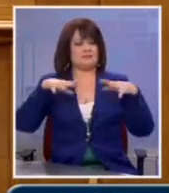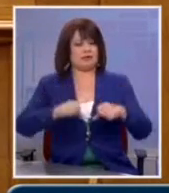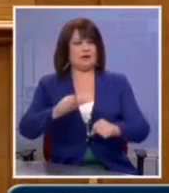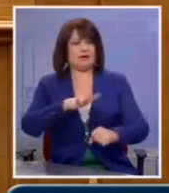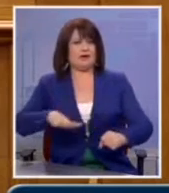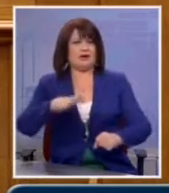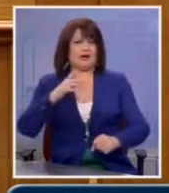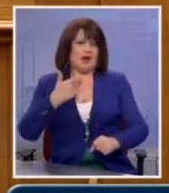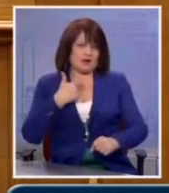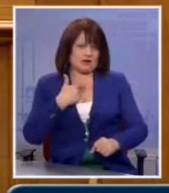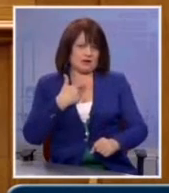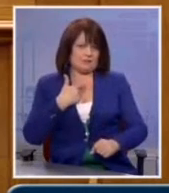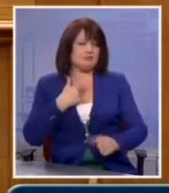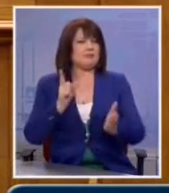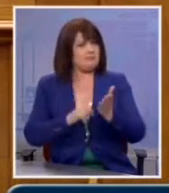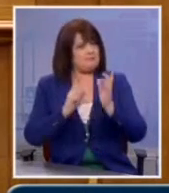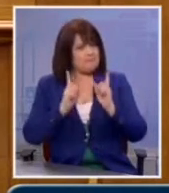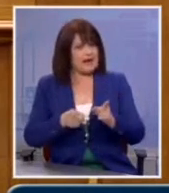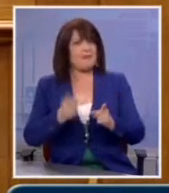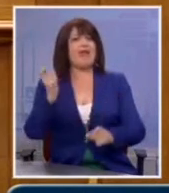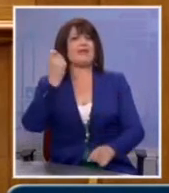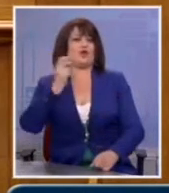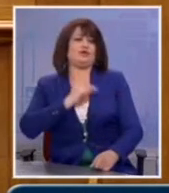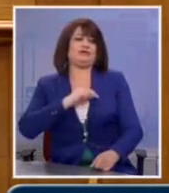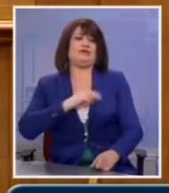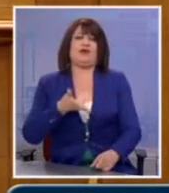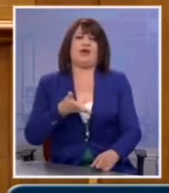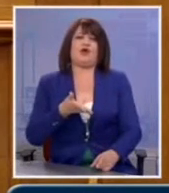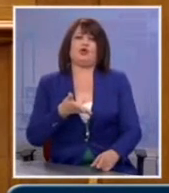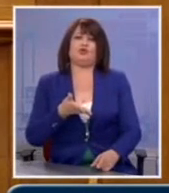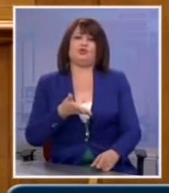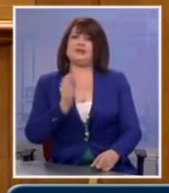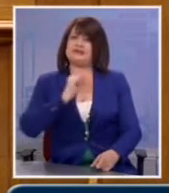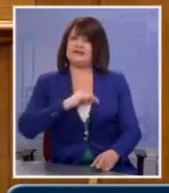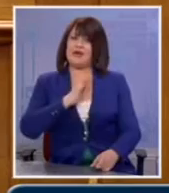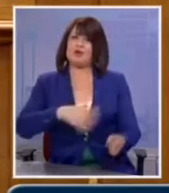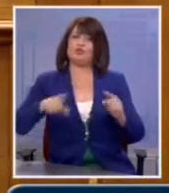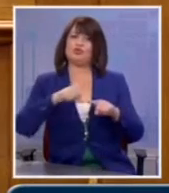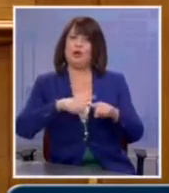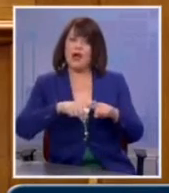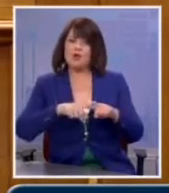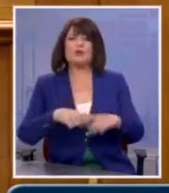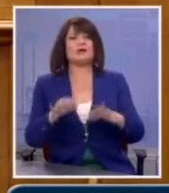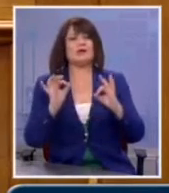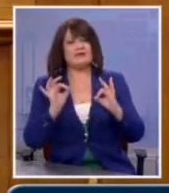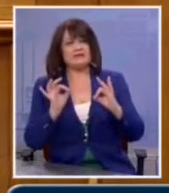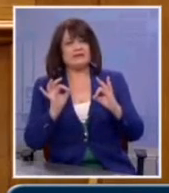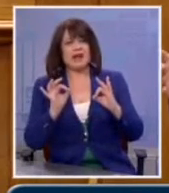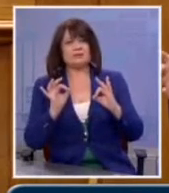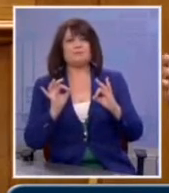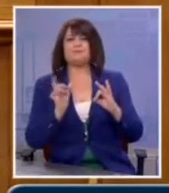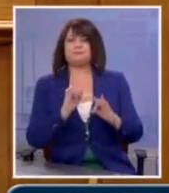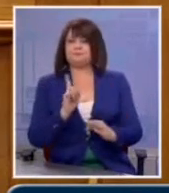πρέπει να λαμβάνει με βάση το εθνικό της συμφέρον, με βάση το συμφέρον του ελληνικού λαού και φυσικά